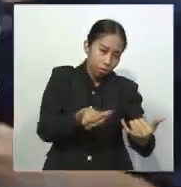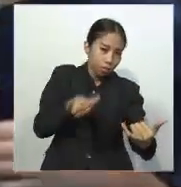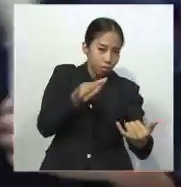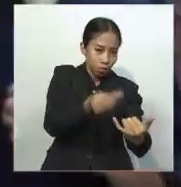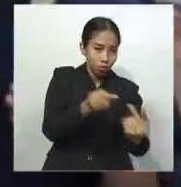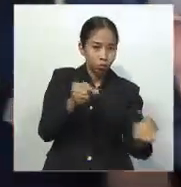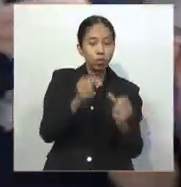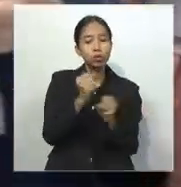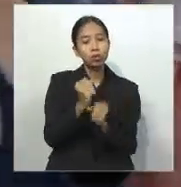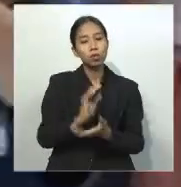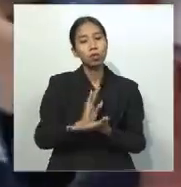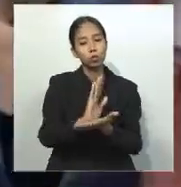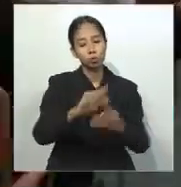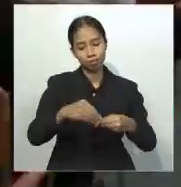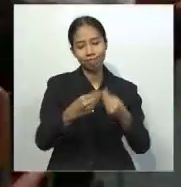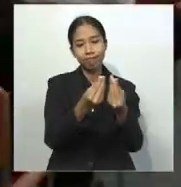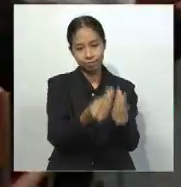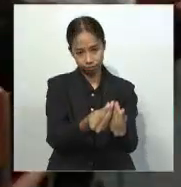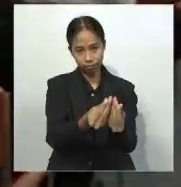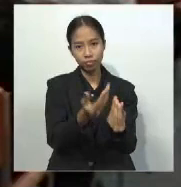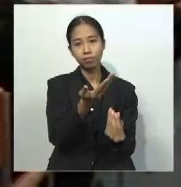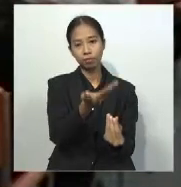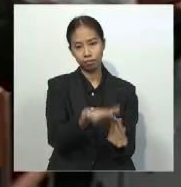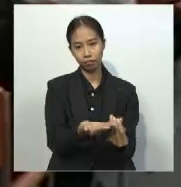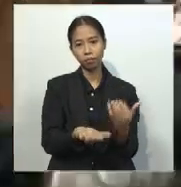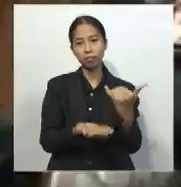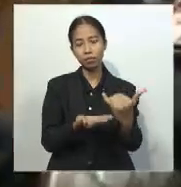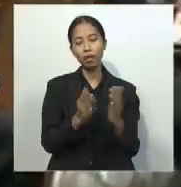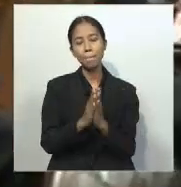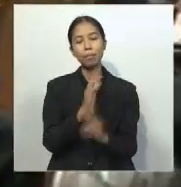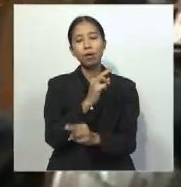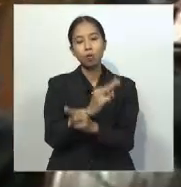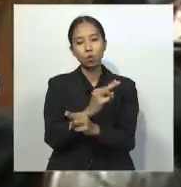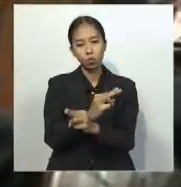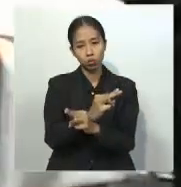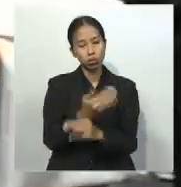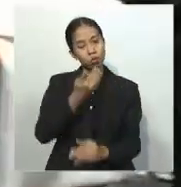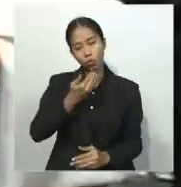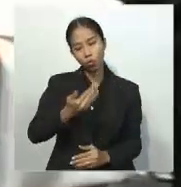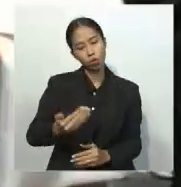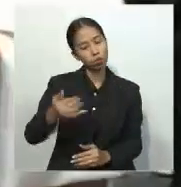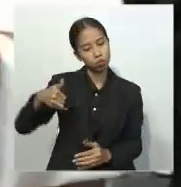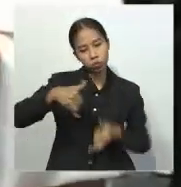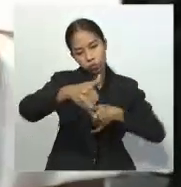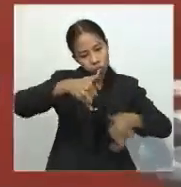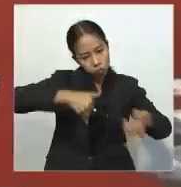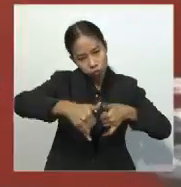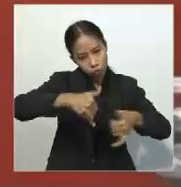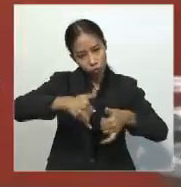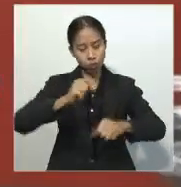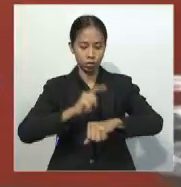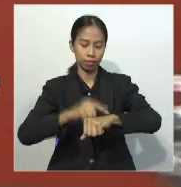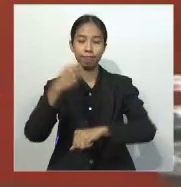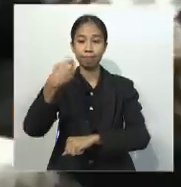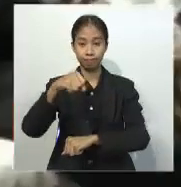ำเพ็ญกุศลสวดพระอภิธรรมครูใหญ่และครูใหญ่พระเทพวิทยาคมหรือหลวงพ่อคูณปริสุทธโธอย่างไม่ขาดสายและเมื่อเวลา10นาฬิ